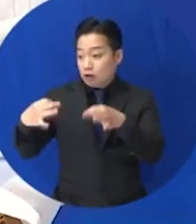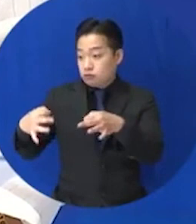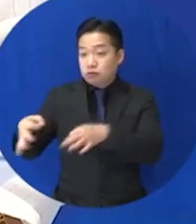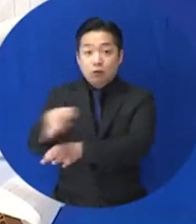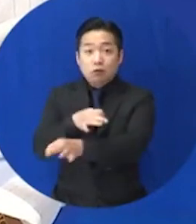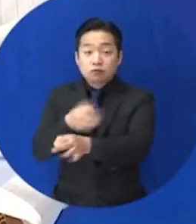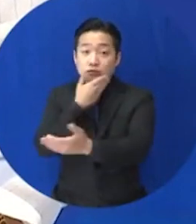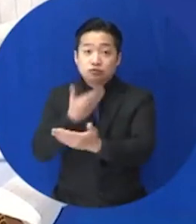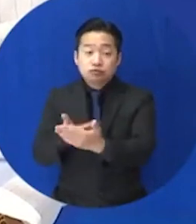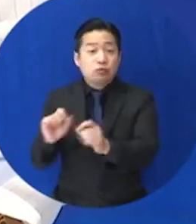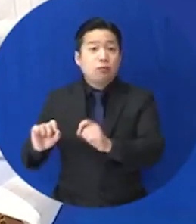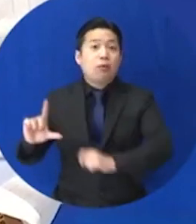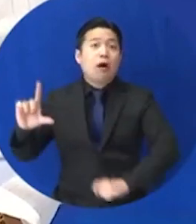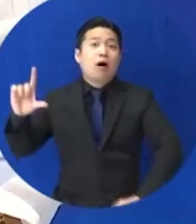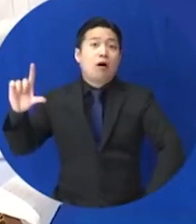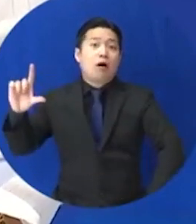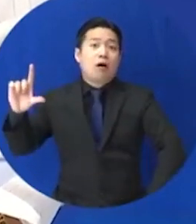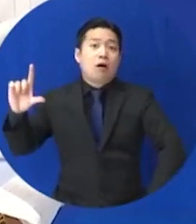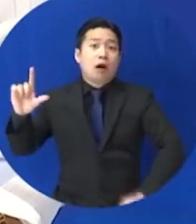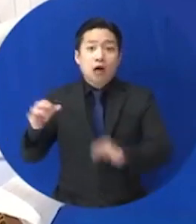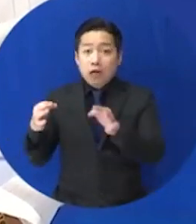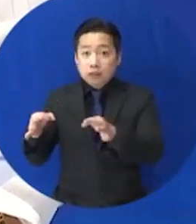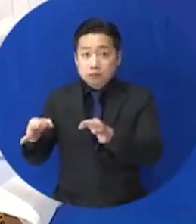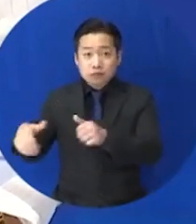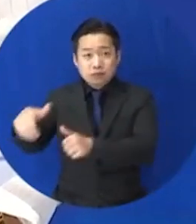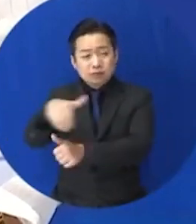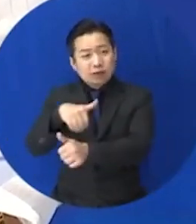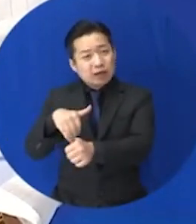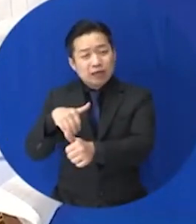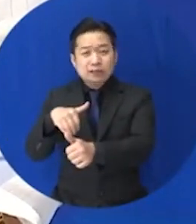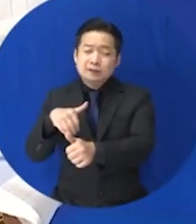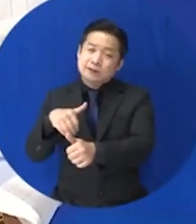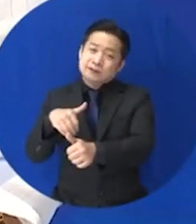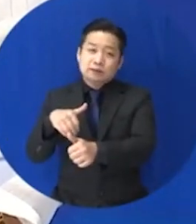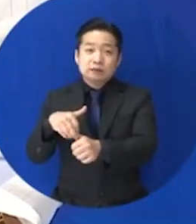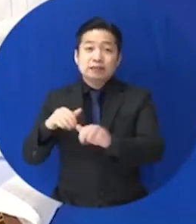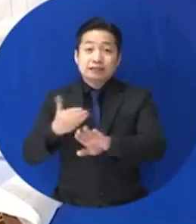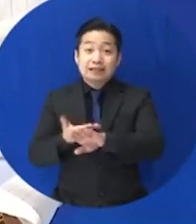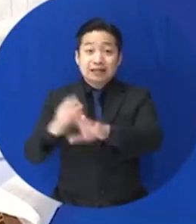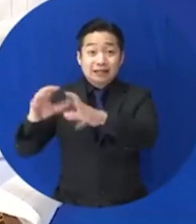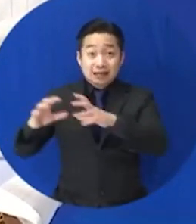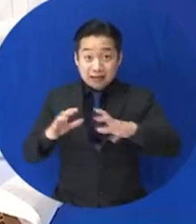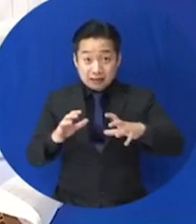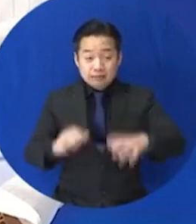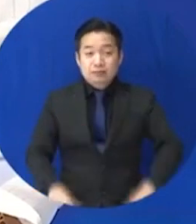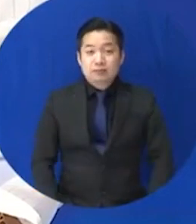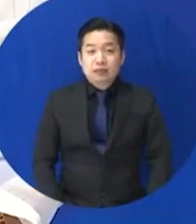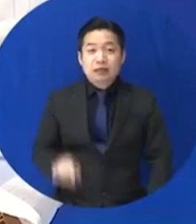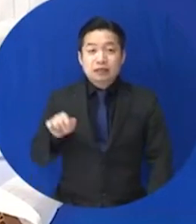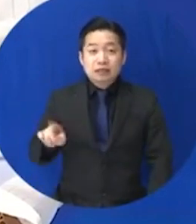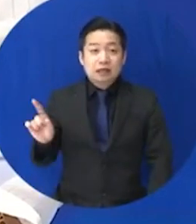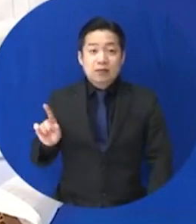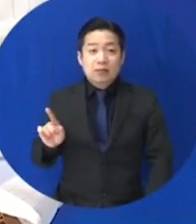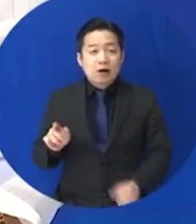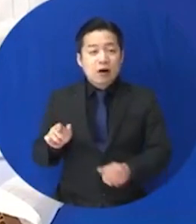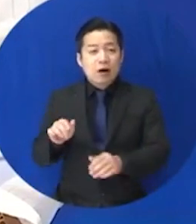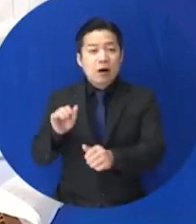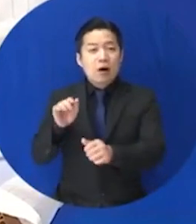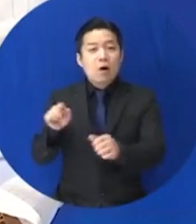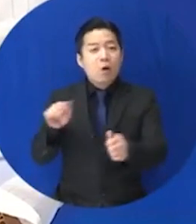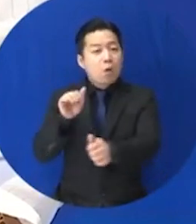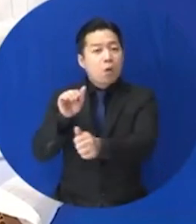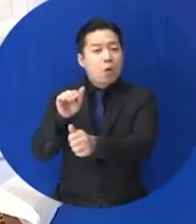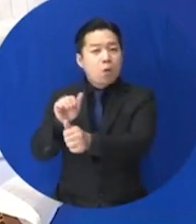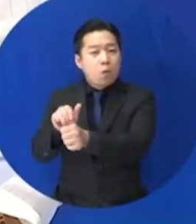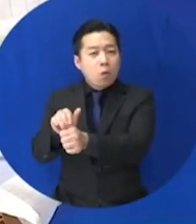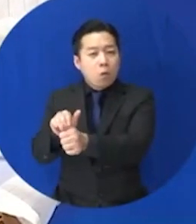중요해졌거든요. 근데 이 금융 영역은 매우 약탈적입니다. 그래서 국제 기구들도 이제 포용 금융, 금융 접근권을 보장해야